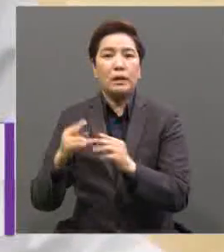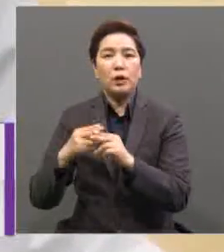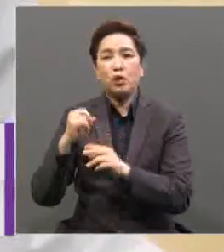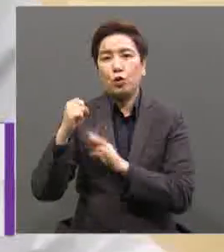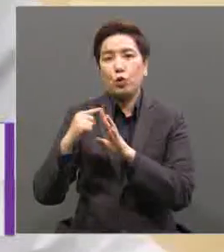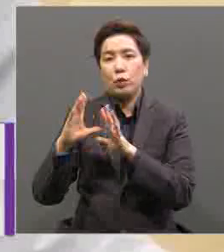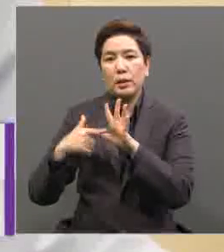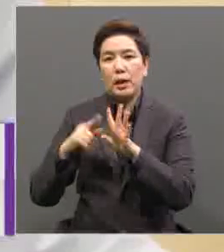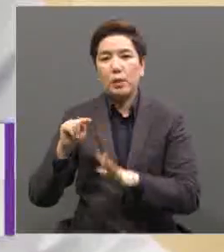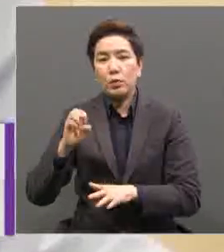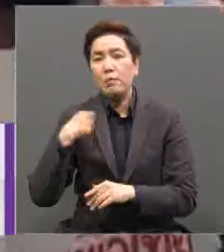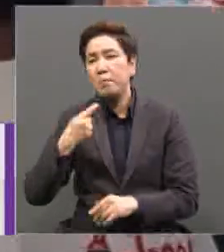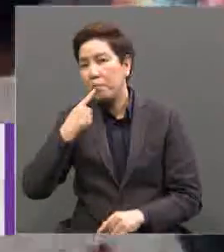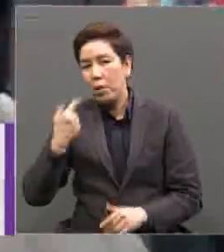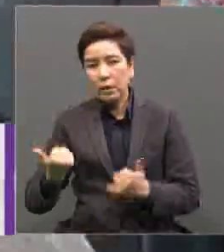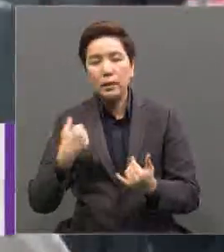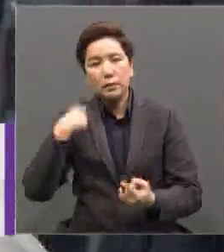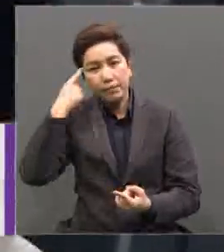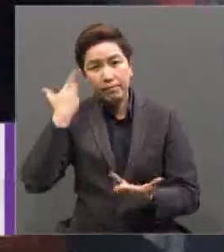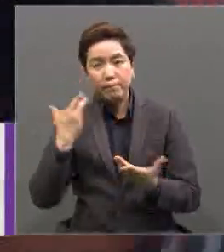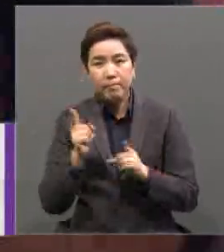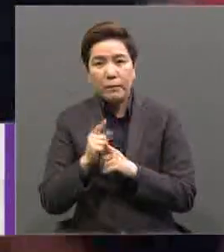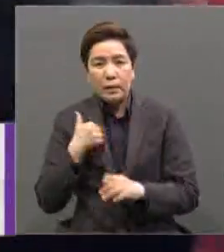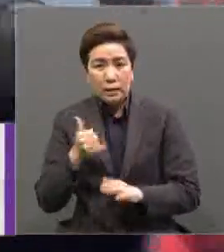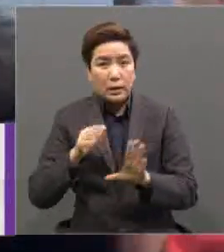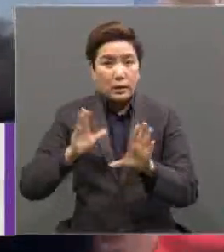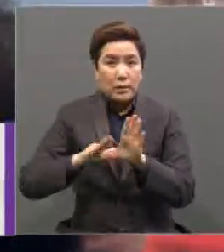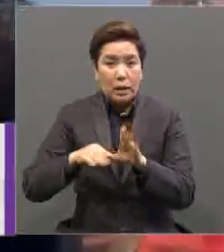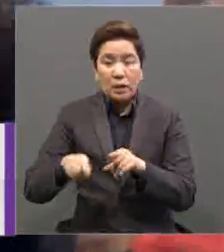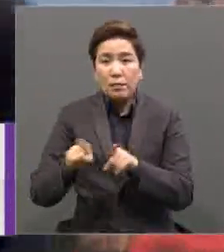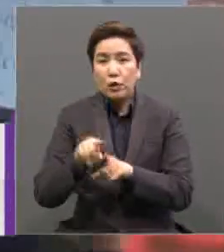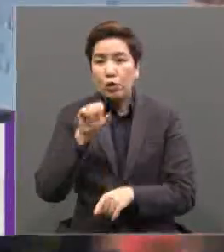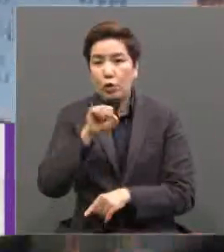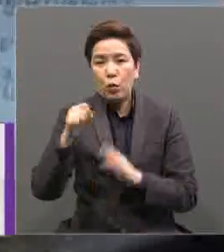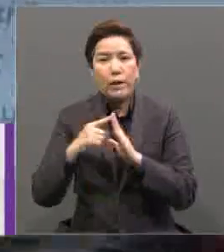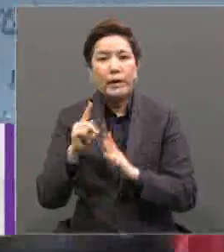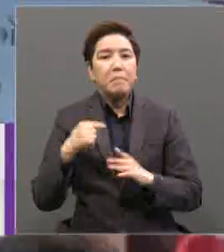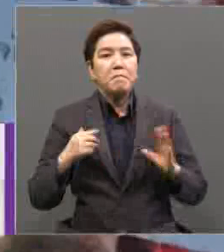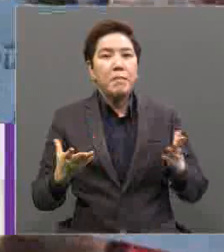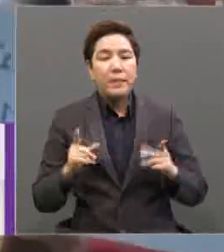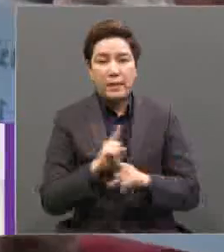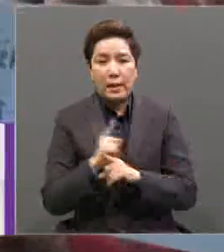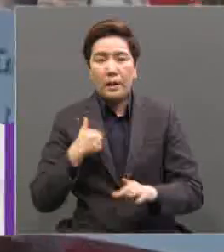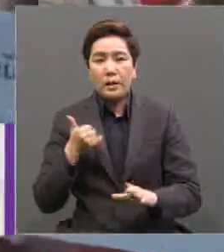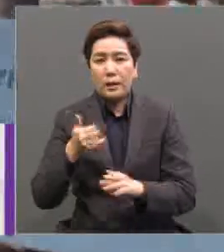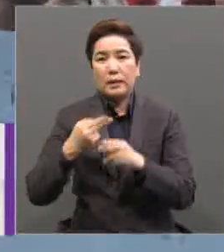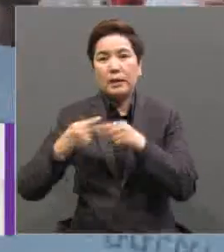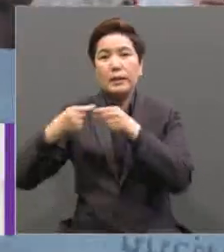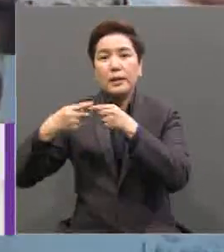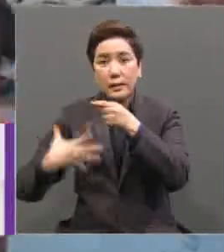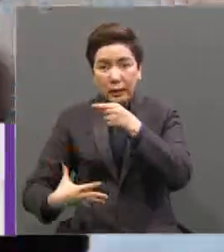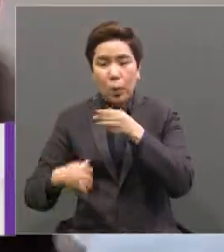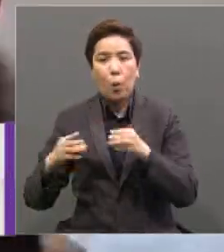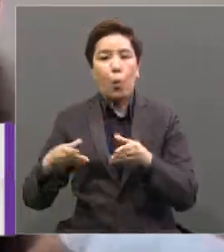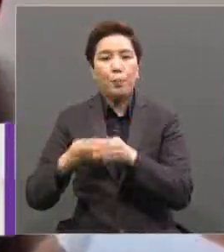าติชมกลิ่นที่ออกมาระบุนะคะว่าไม่ได้มีการลงสมัครในส่วนของส.ส.แบบแบ่งเขตแต่จะไปลงในระบบบัญชี